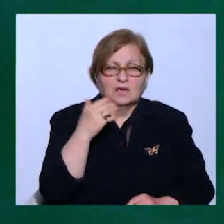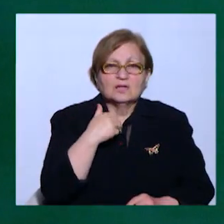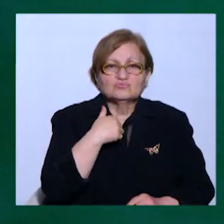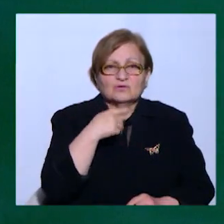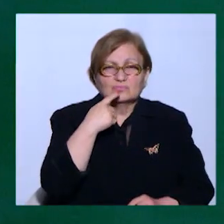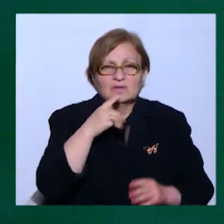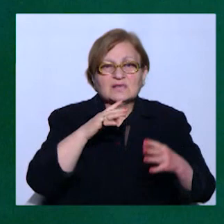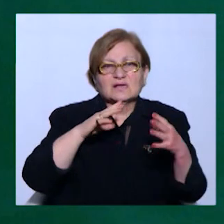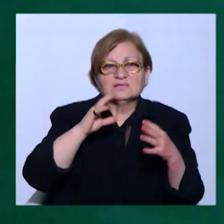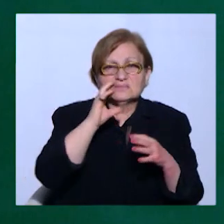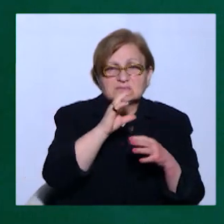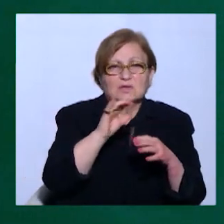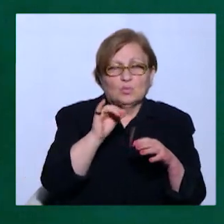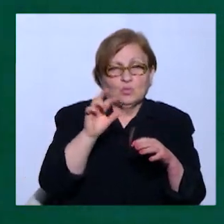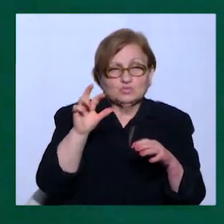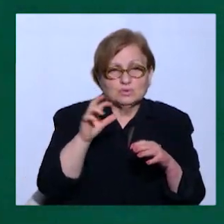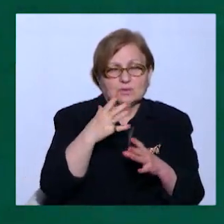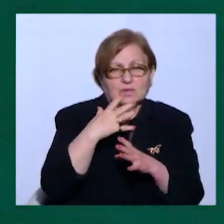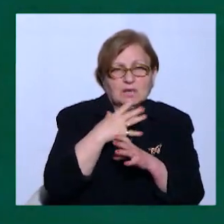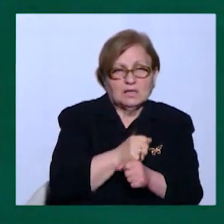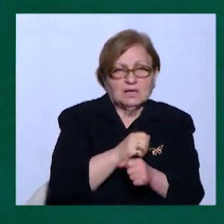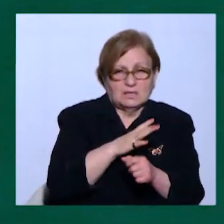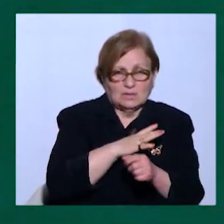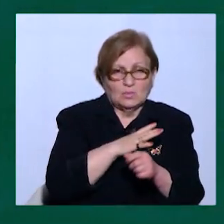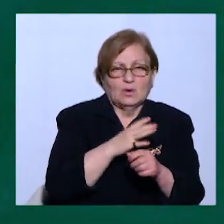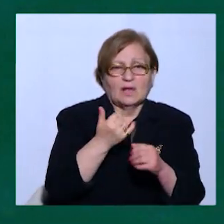საერთო უმცირესი ჯერადი, ეხლა გვაქვს საერთო